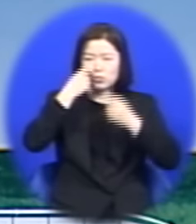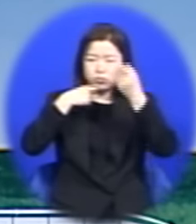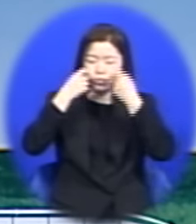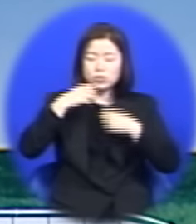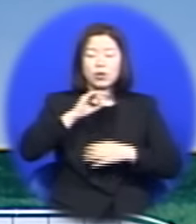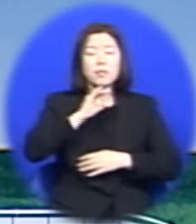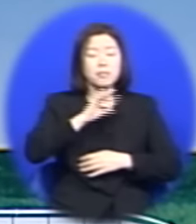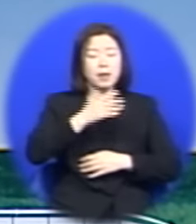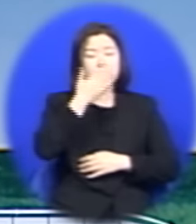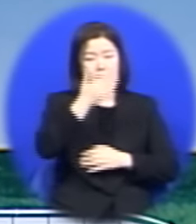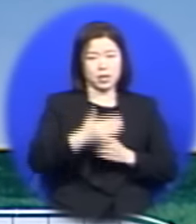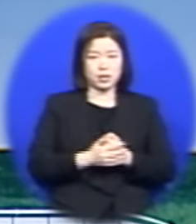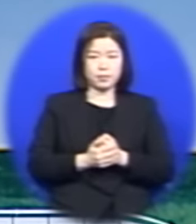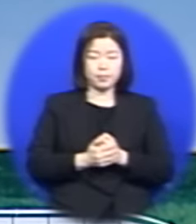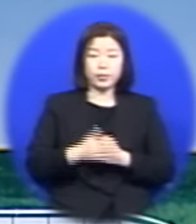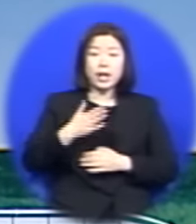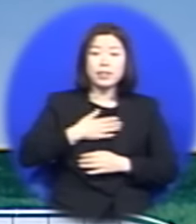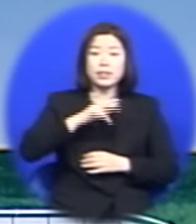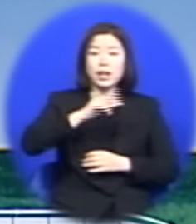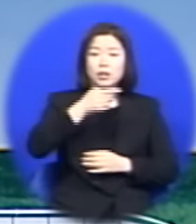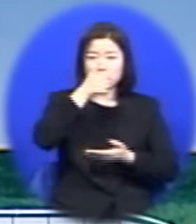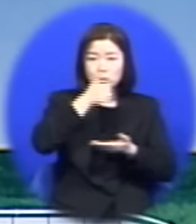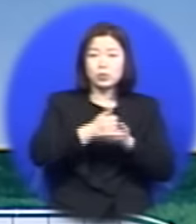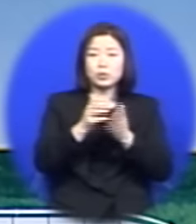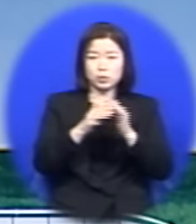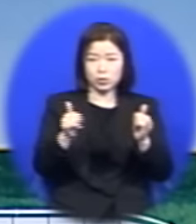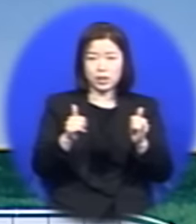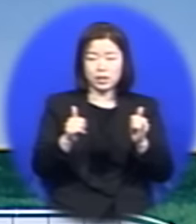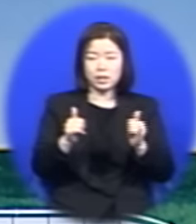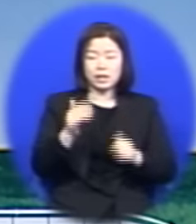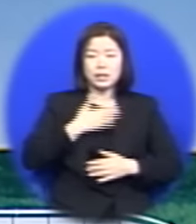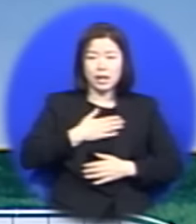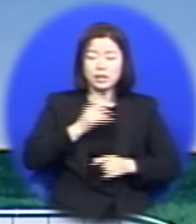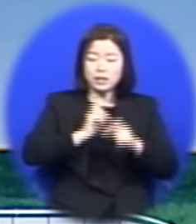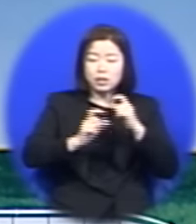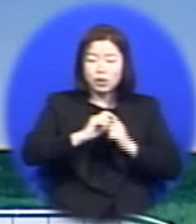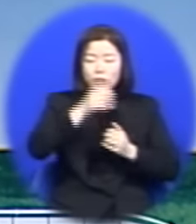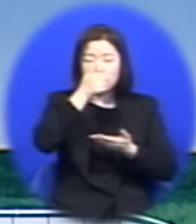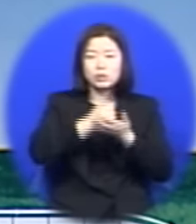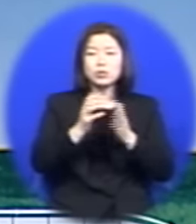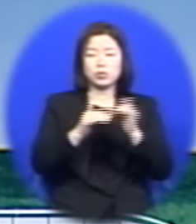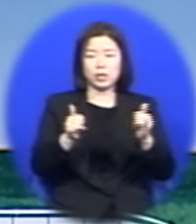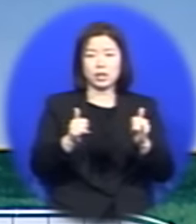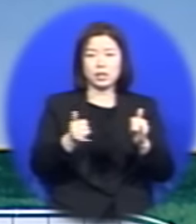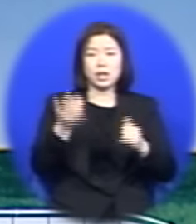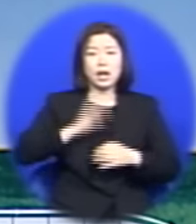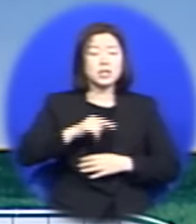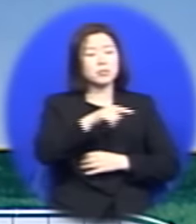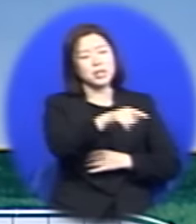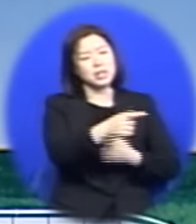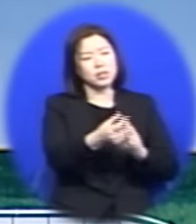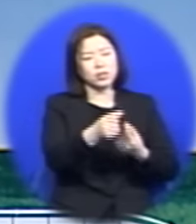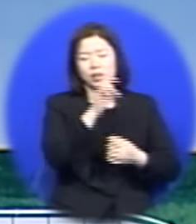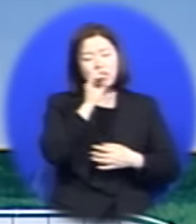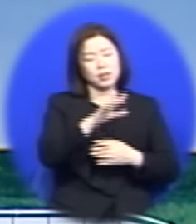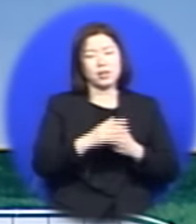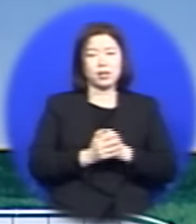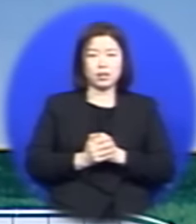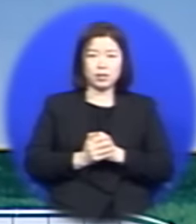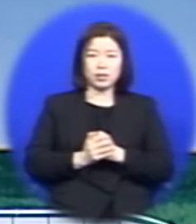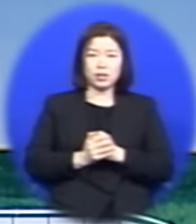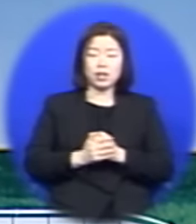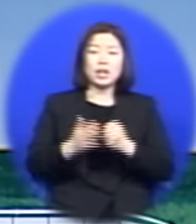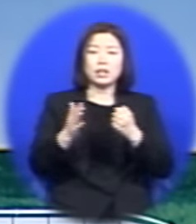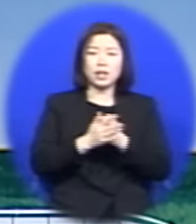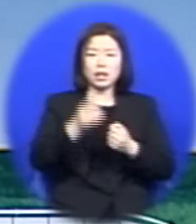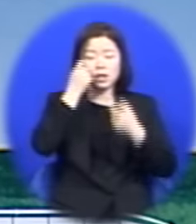우는 것밖에. 나도 죄인입니다. 나는 더 죄인입니다. 그러나 이렇게는 하지 마셔야죠.